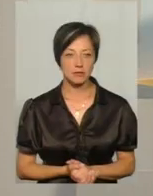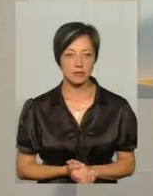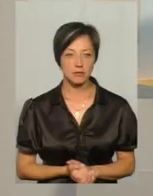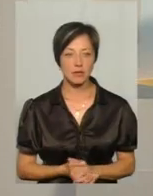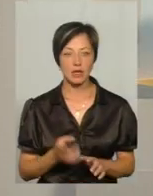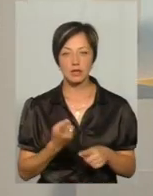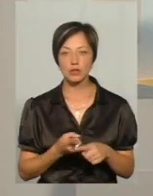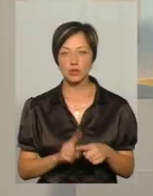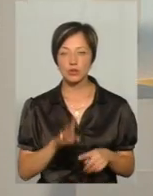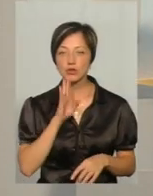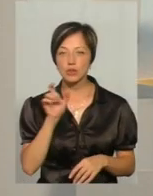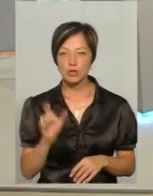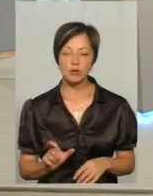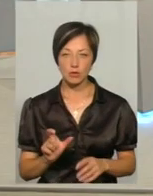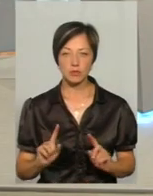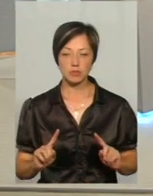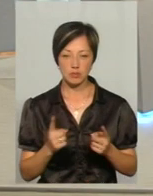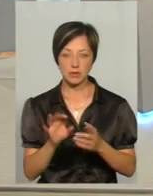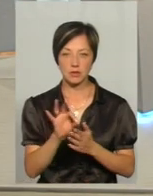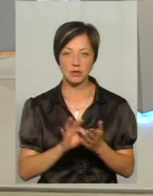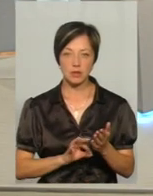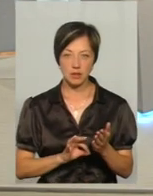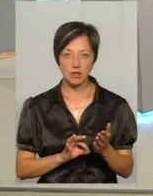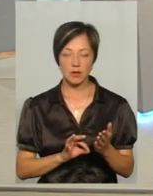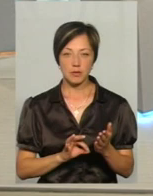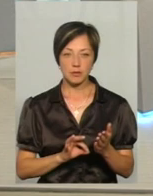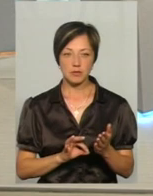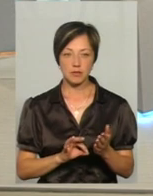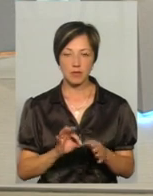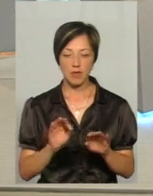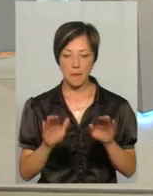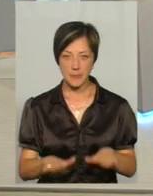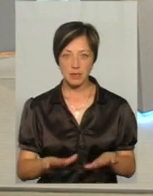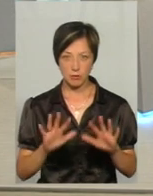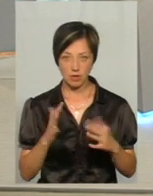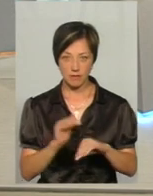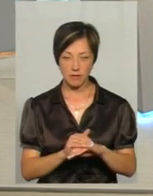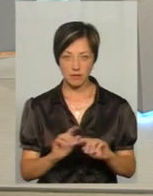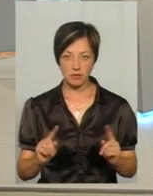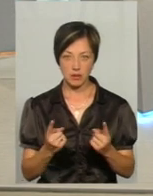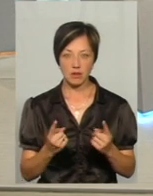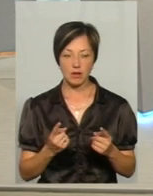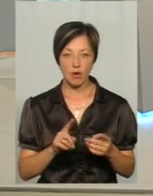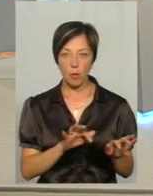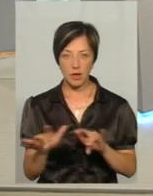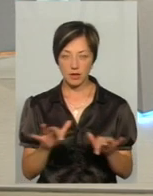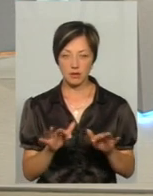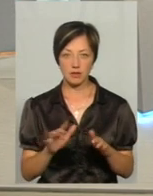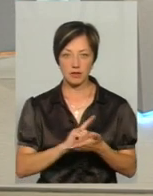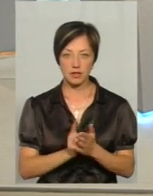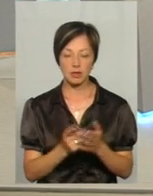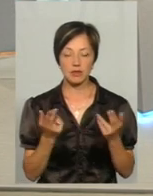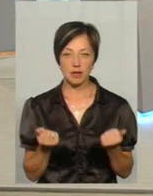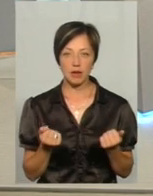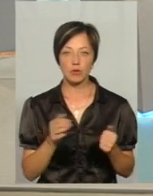Цю жінку на гарячому, так, якщо на жаргоні говорити, так? Так. Це були оперативні дії? Так, були